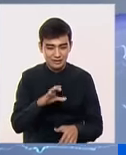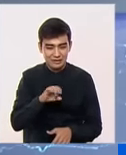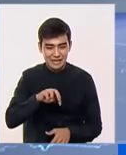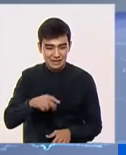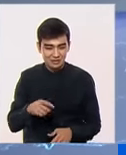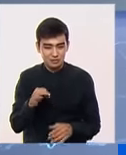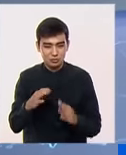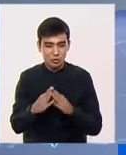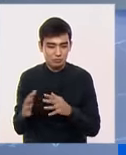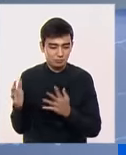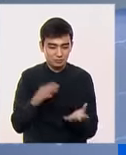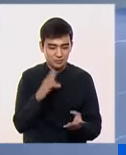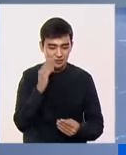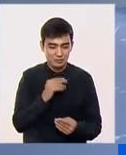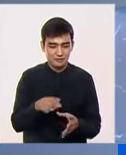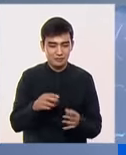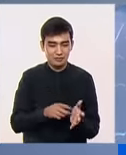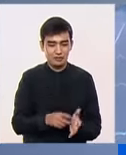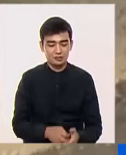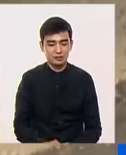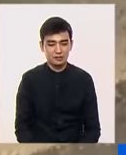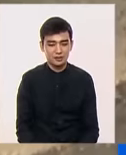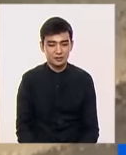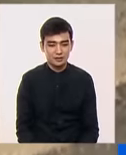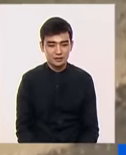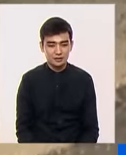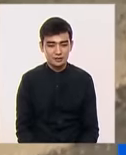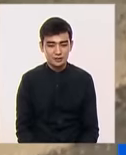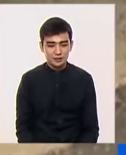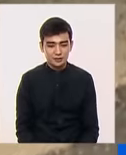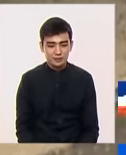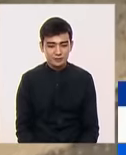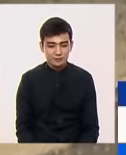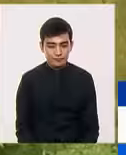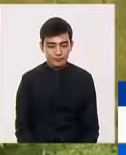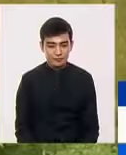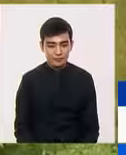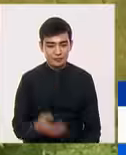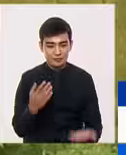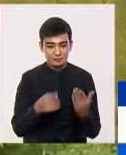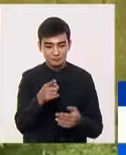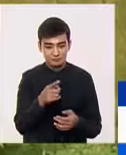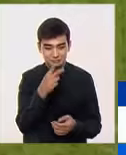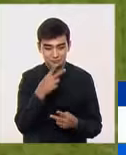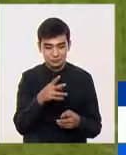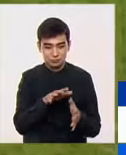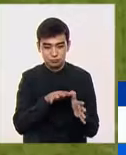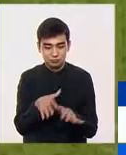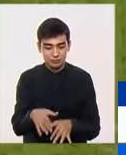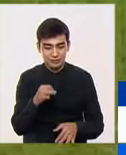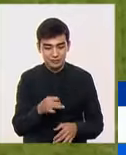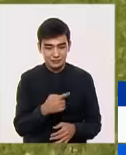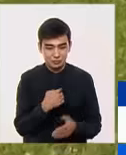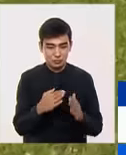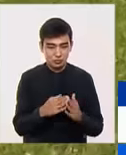элитные дома джамал габдуллина продолжит если это все а ползет это просто вот я не знаю их